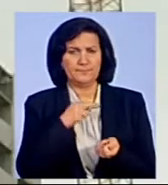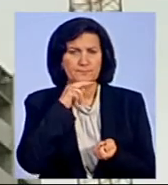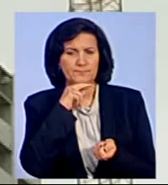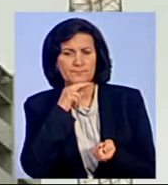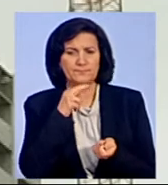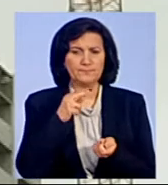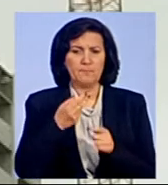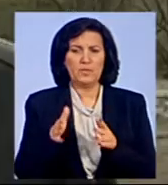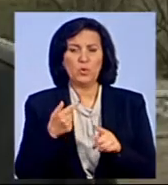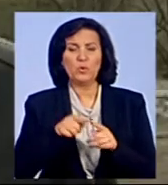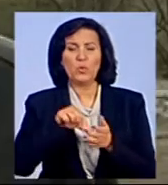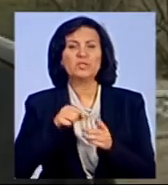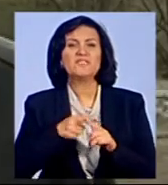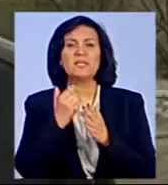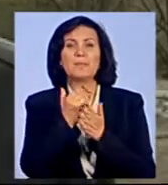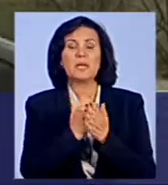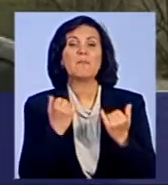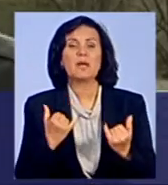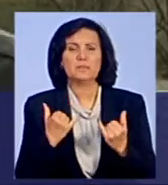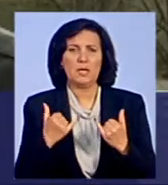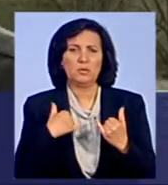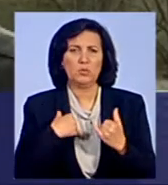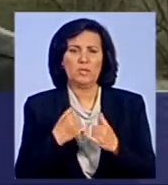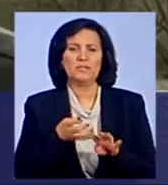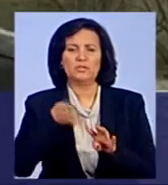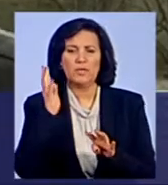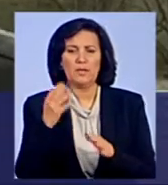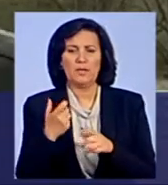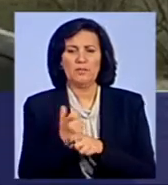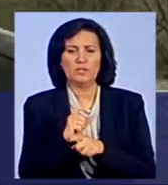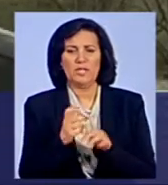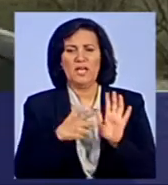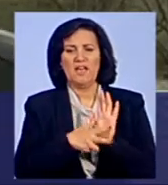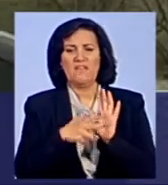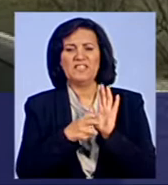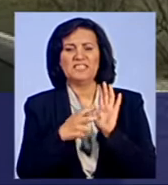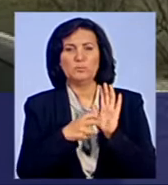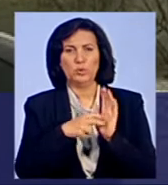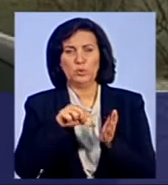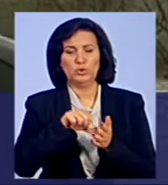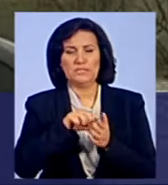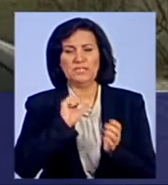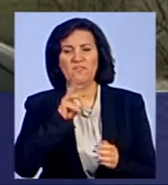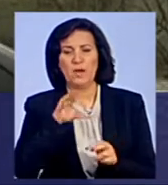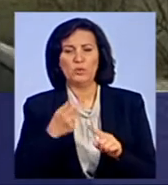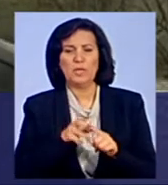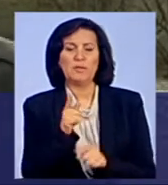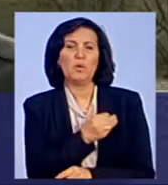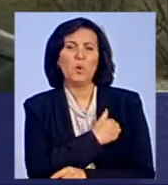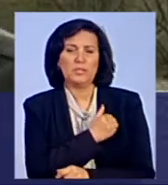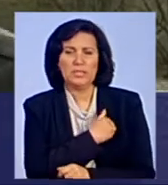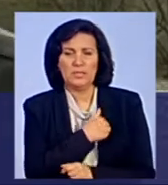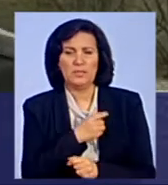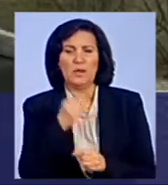до участі в цій програмі, а зараз у нас черга більше 800 учасників АТО, які б хотіли